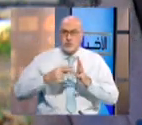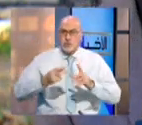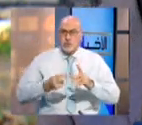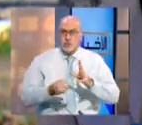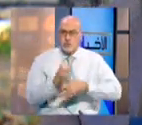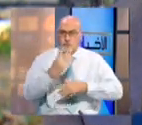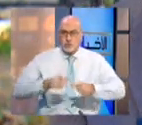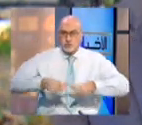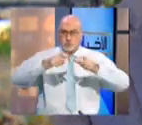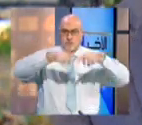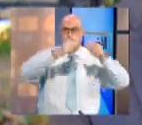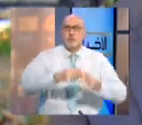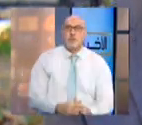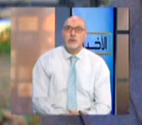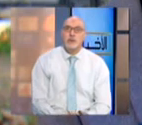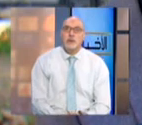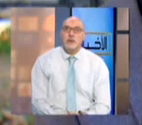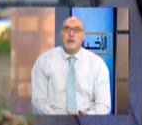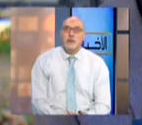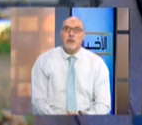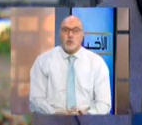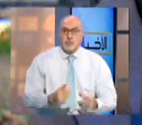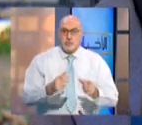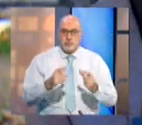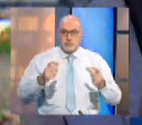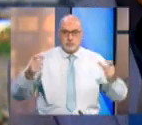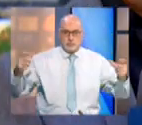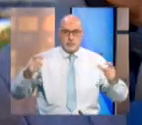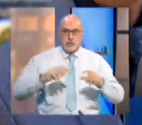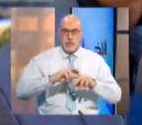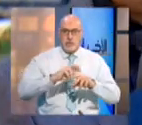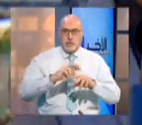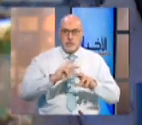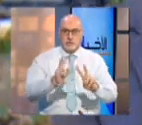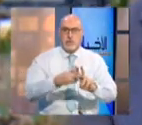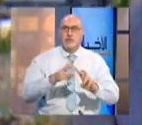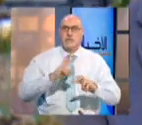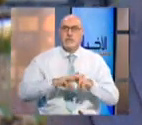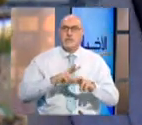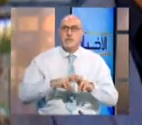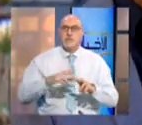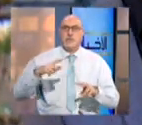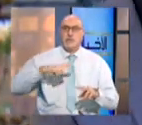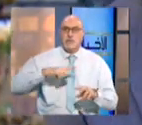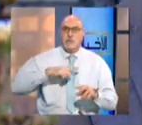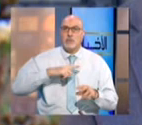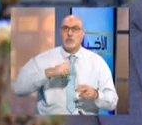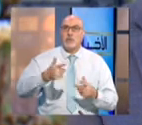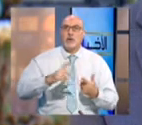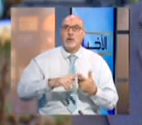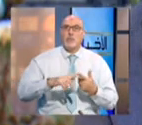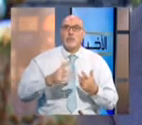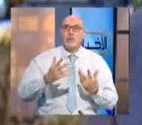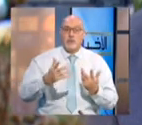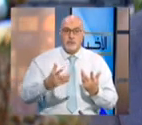والتهيئة التعمير، وانبثقت عليها يعني توسعات عمرانية. هذه التوسعات العمرانية يعني تبقى مرهونة بالطبيعة العقارية